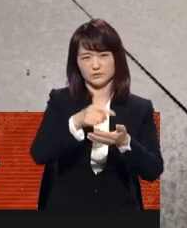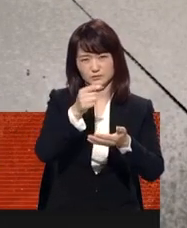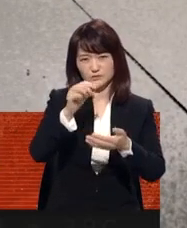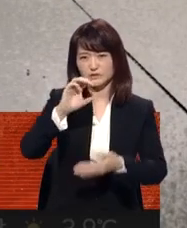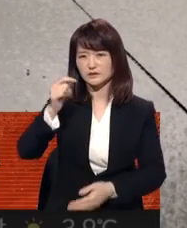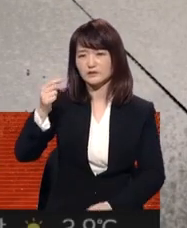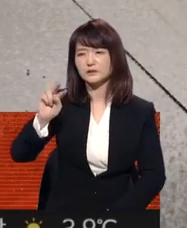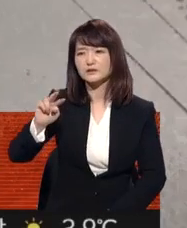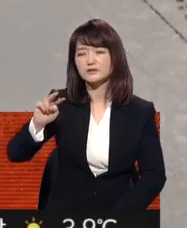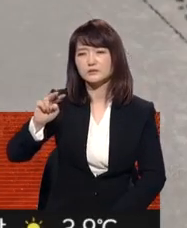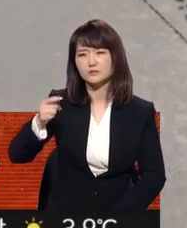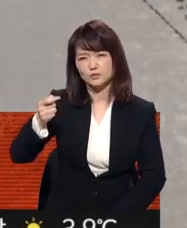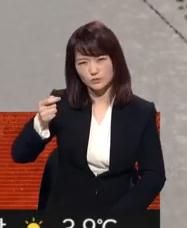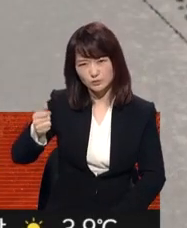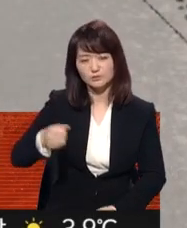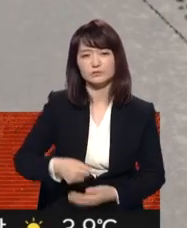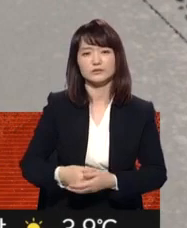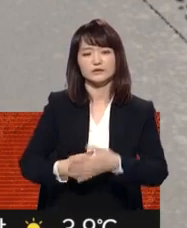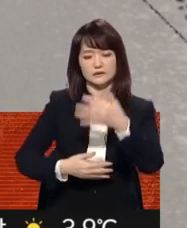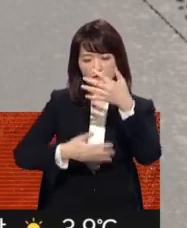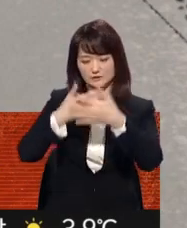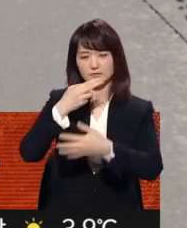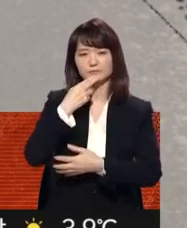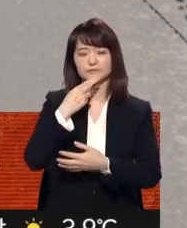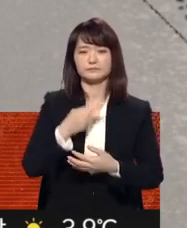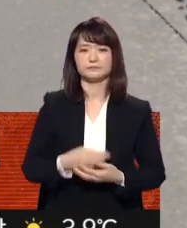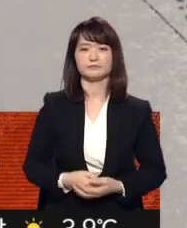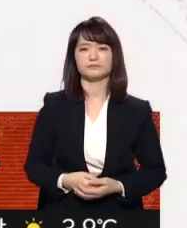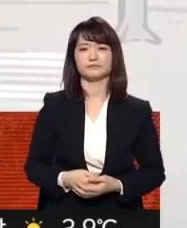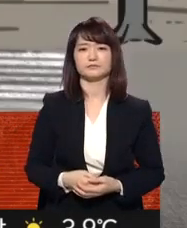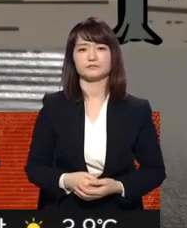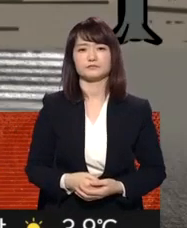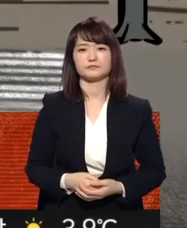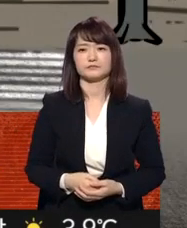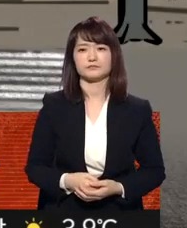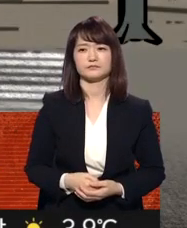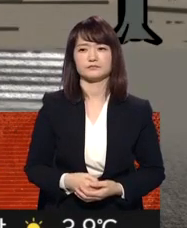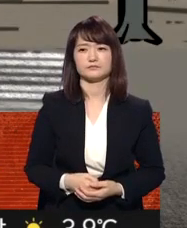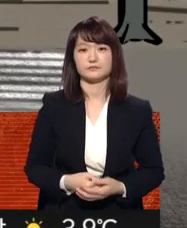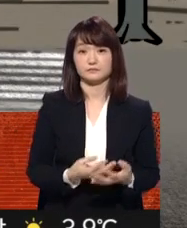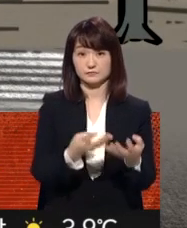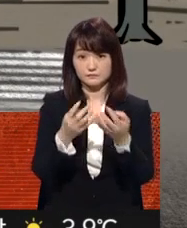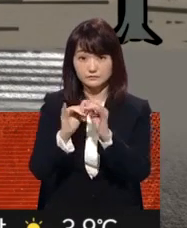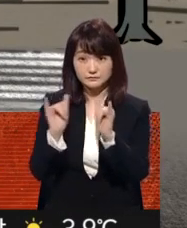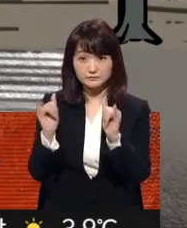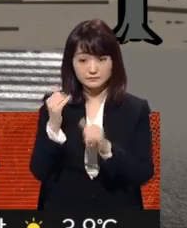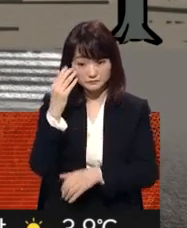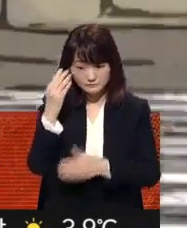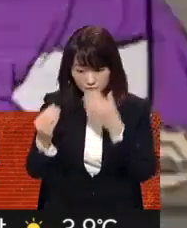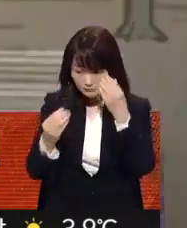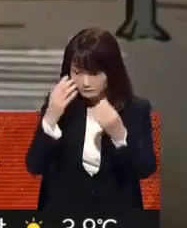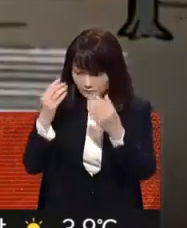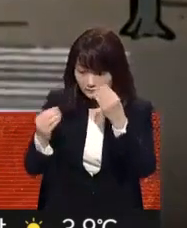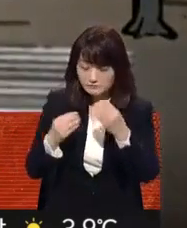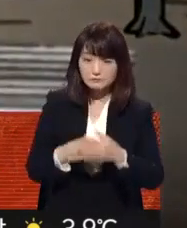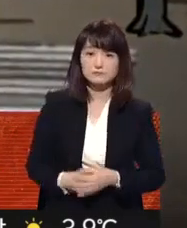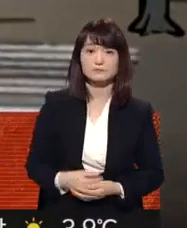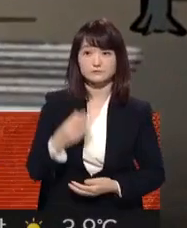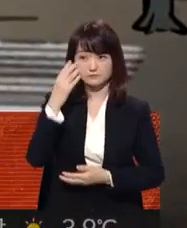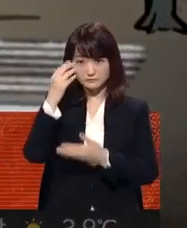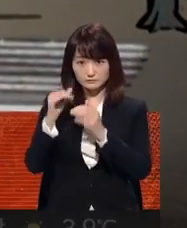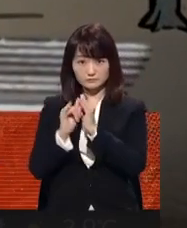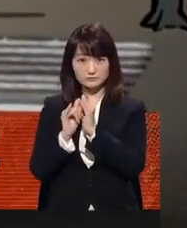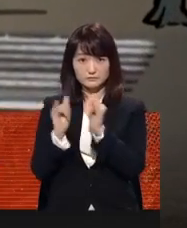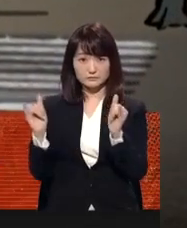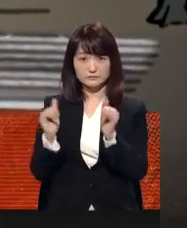없었어요 영상이 지금 없었던 거 같고요 다만 지금 말했던 것처럼 많은 사람들이 봤기 때문에 목격자가 지금